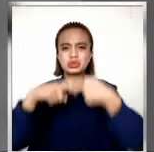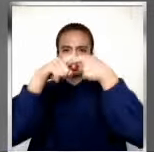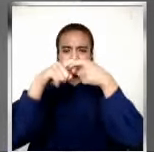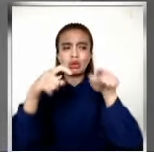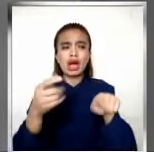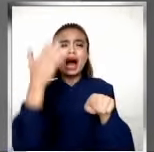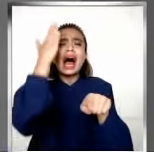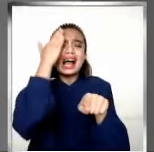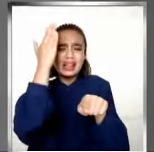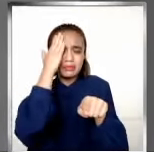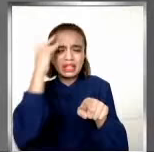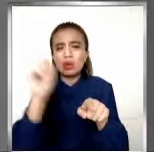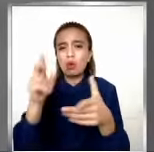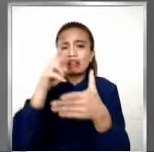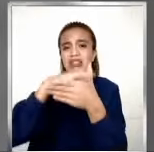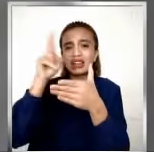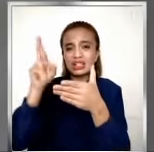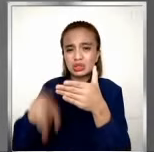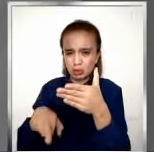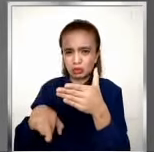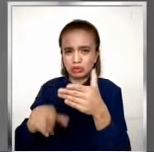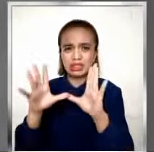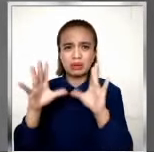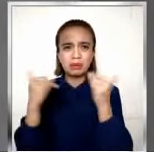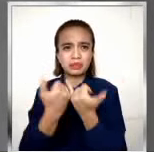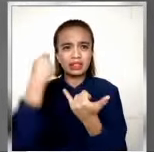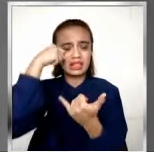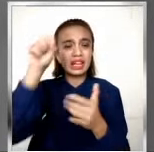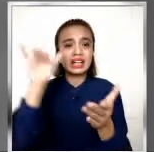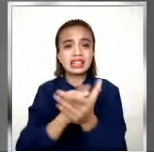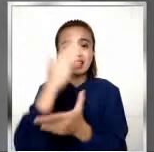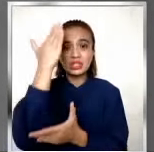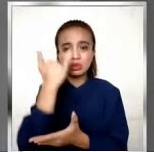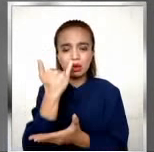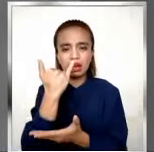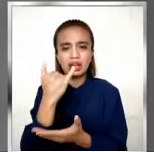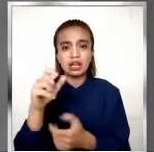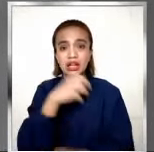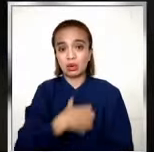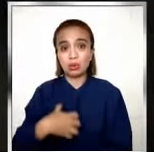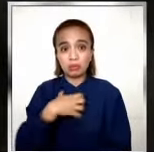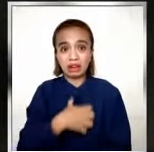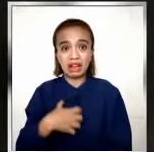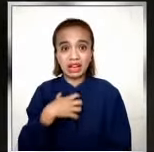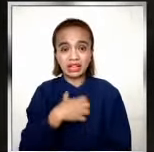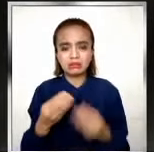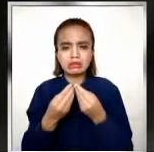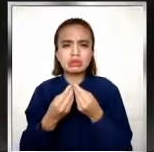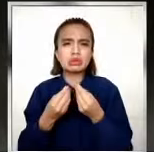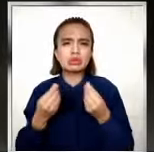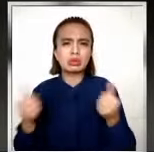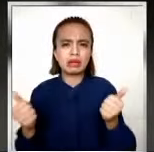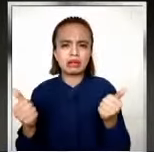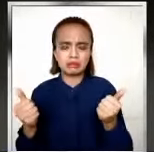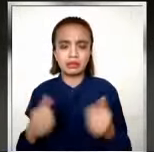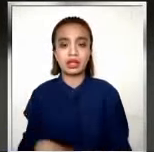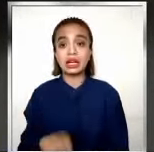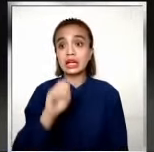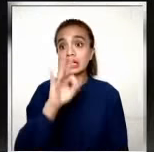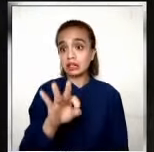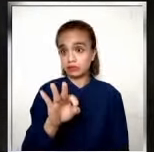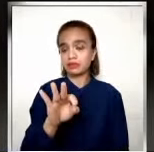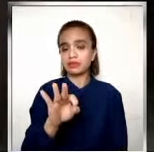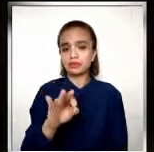kanilang kumpanya, kaya aaksyonan nila ang naturang reklamo laban sa kanilang mga empleyado. Kung makakaranas ng parehong